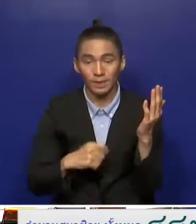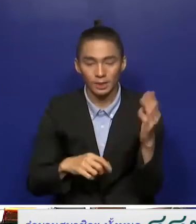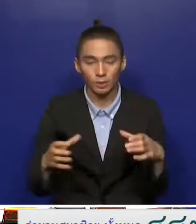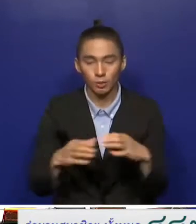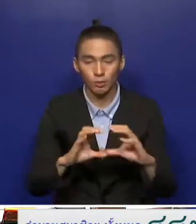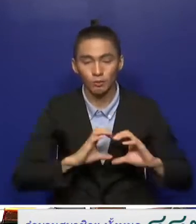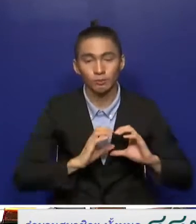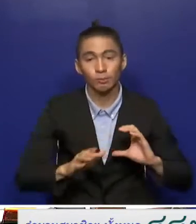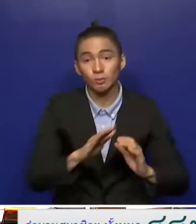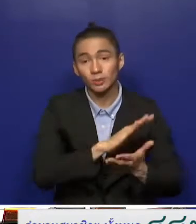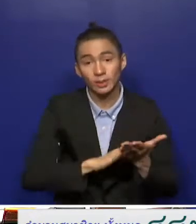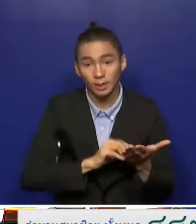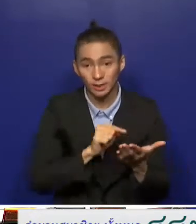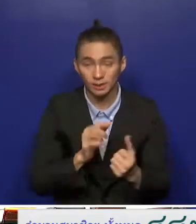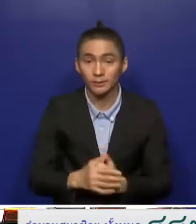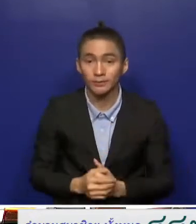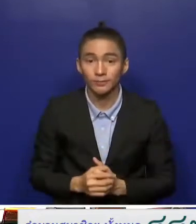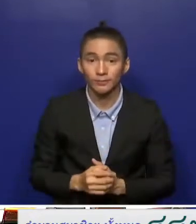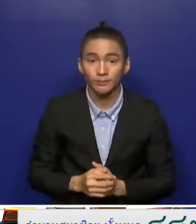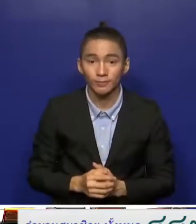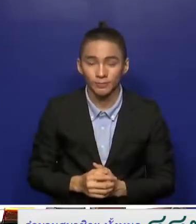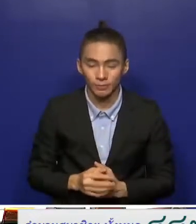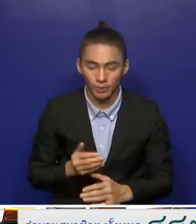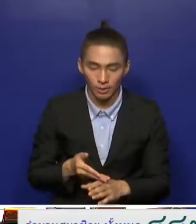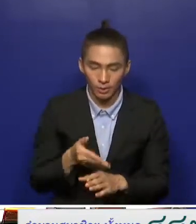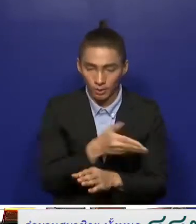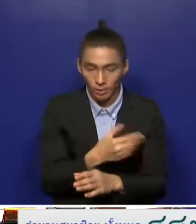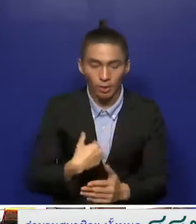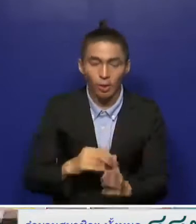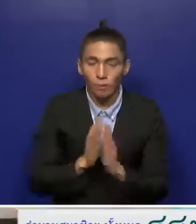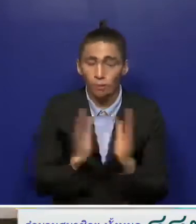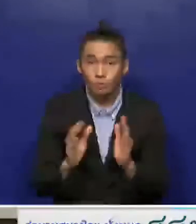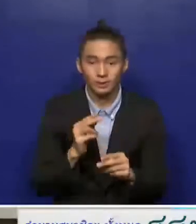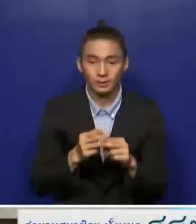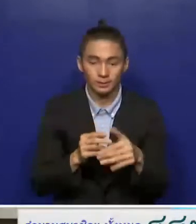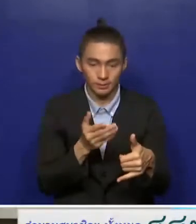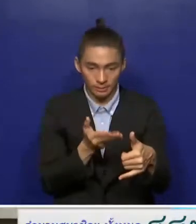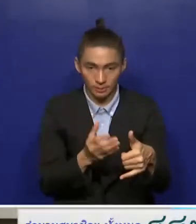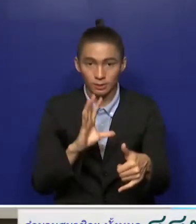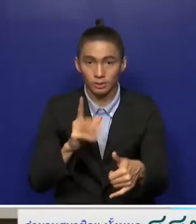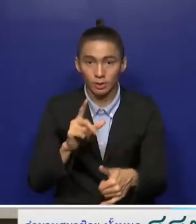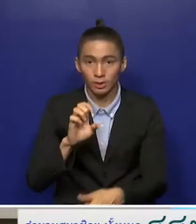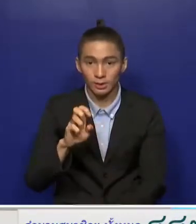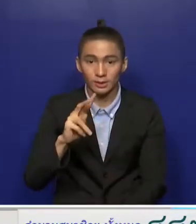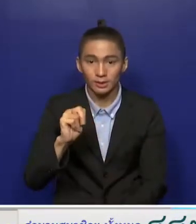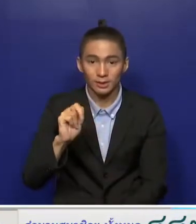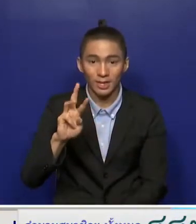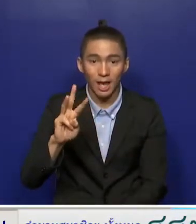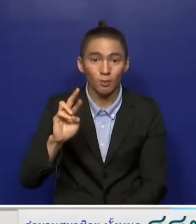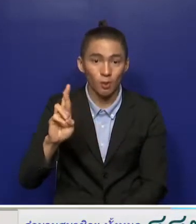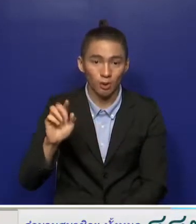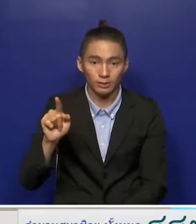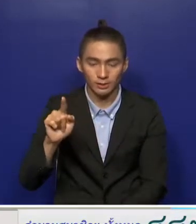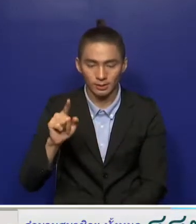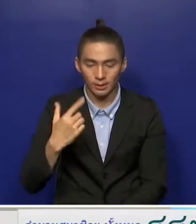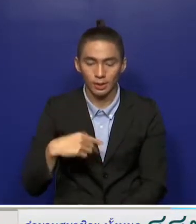แลยสพท